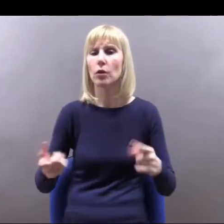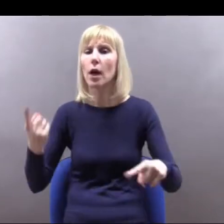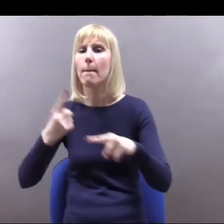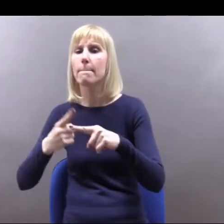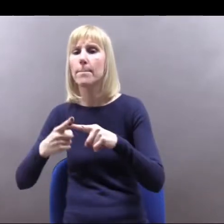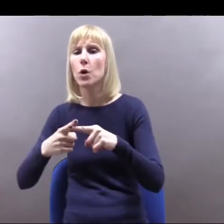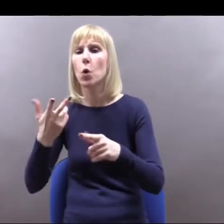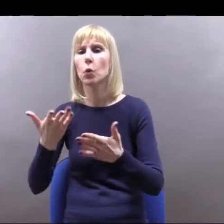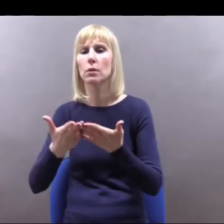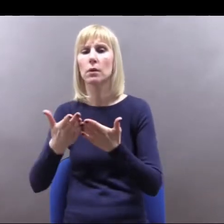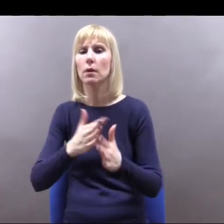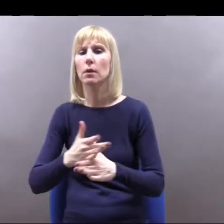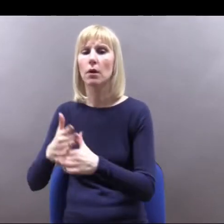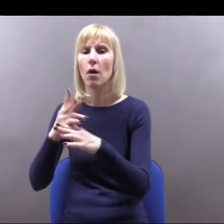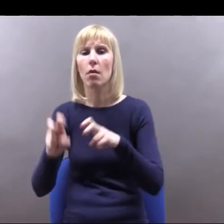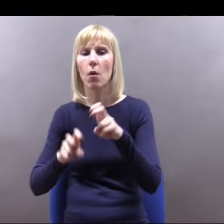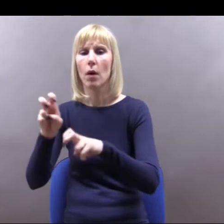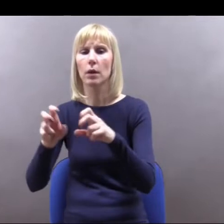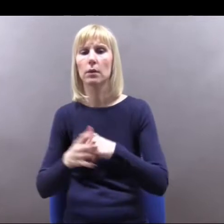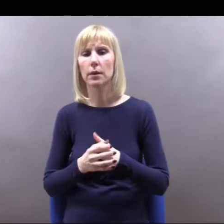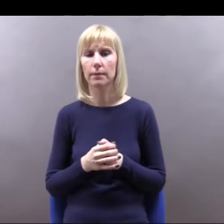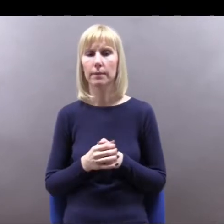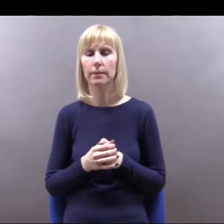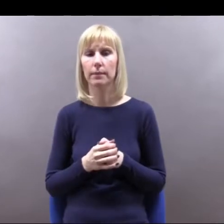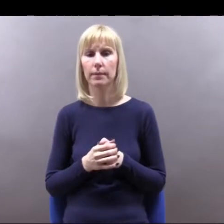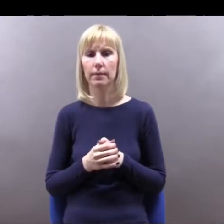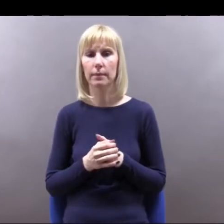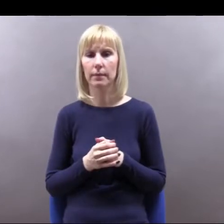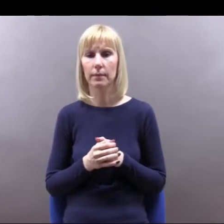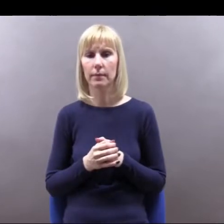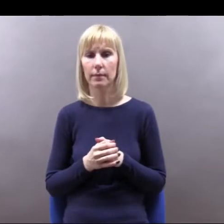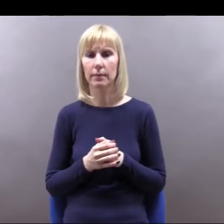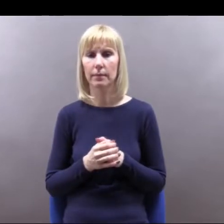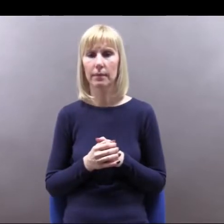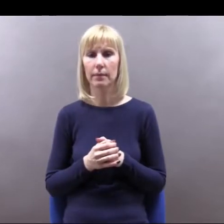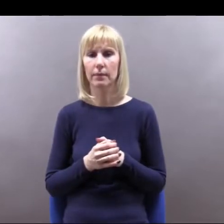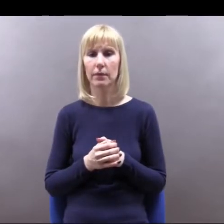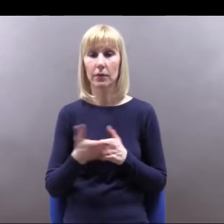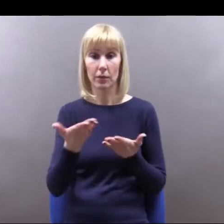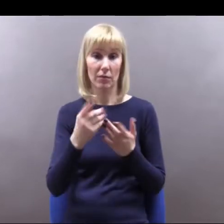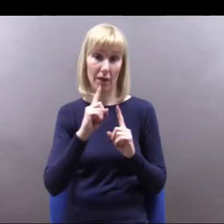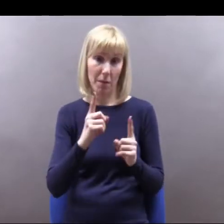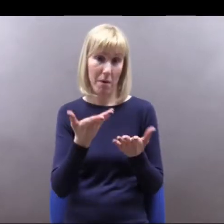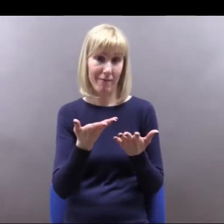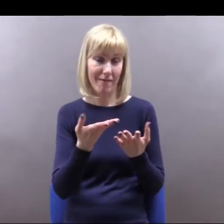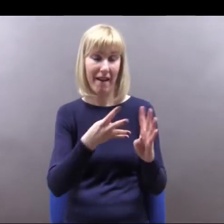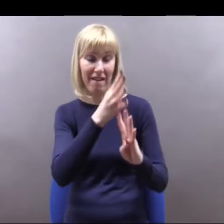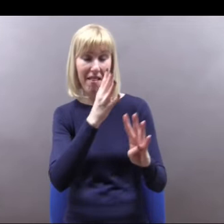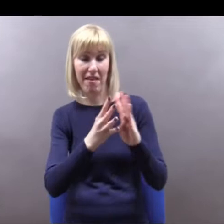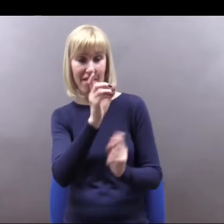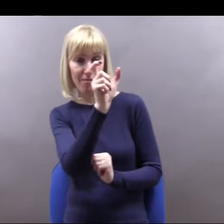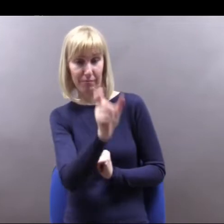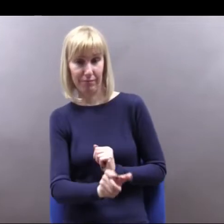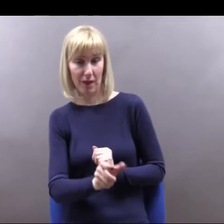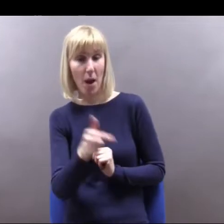dedykowanego do schodołazu. I proszę sobie spojrzeć, czyli pacjent, petent w tym